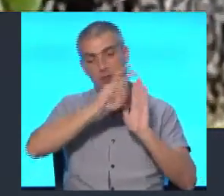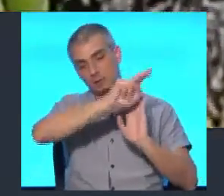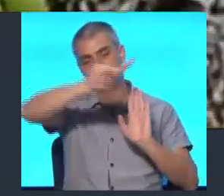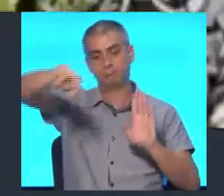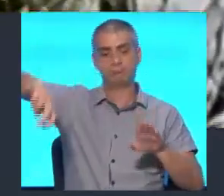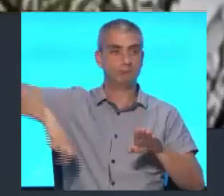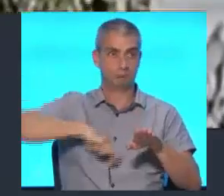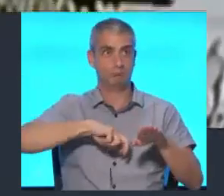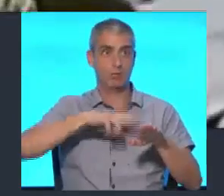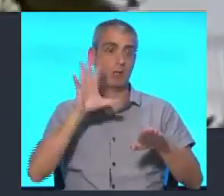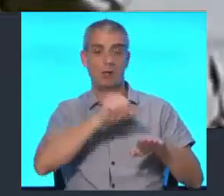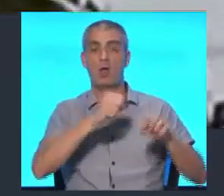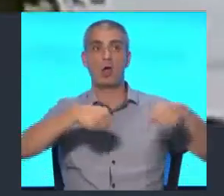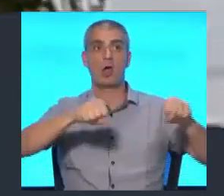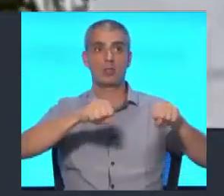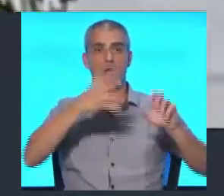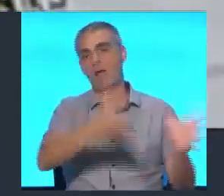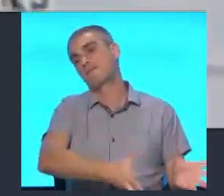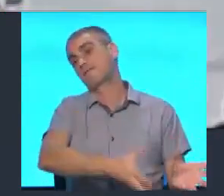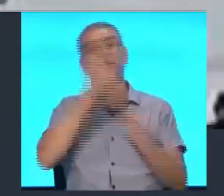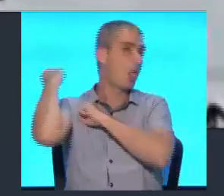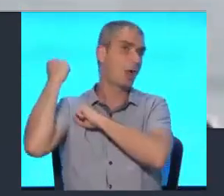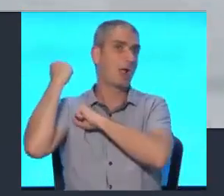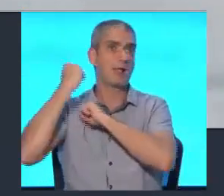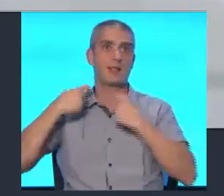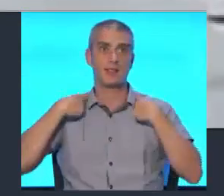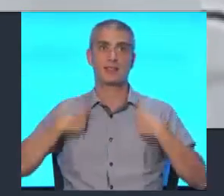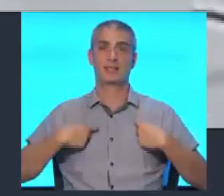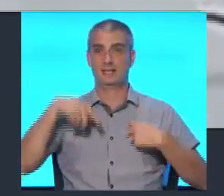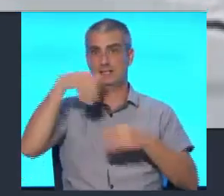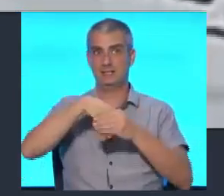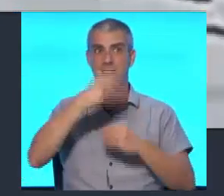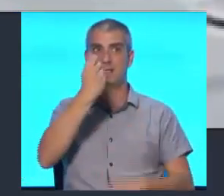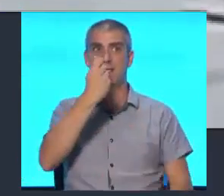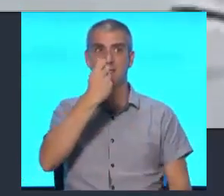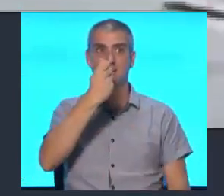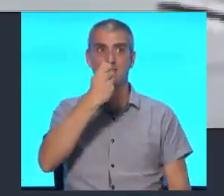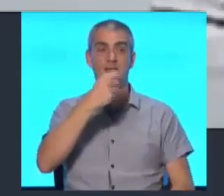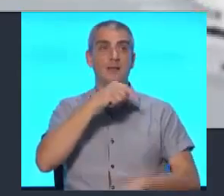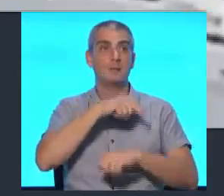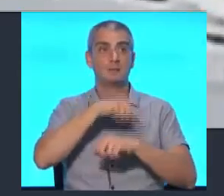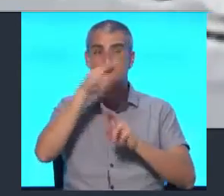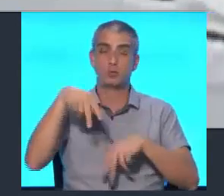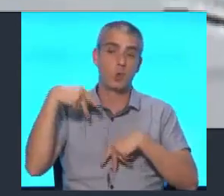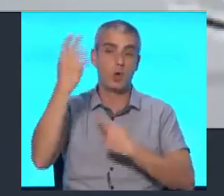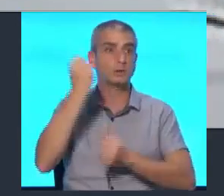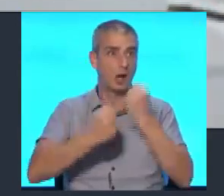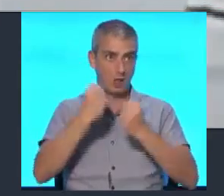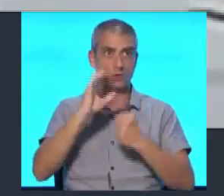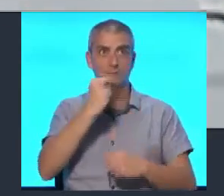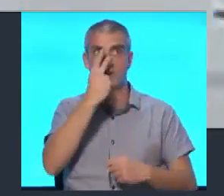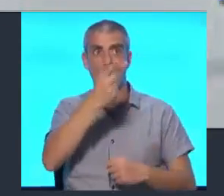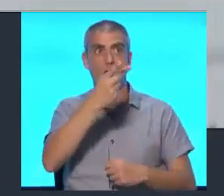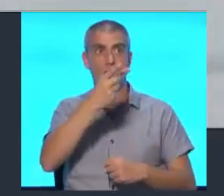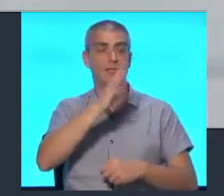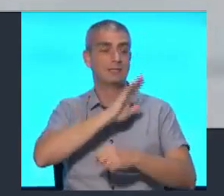ניגש אל הקטנוע ולוקח בלי להסס את התיק שבו הכסף. בזמן שהוא חוזר לרכב, ניתן להבחין שבידו הימנית